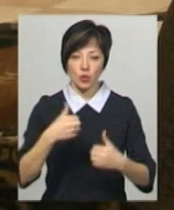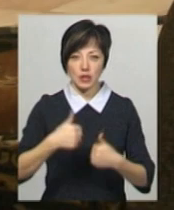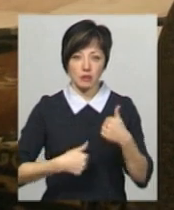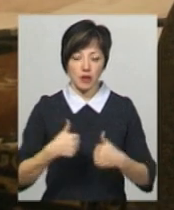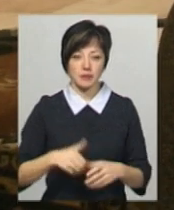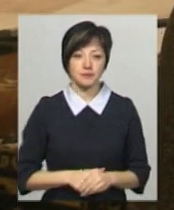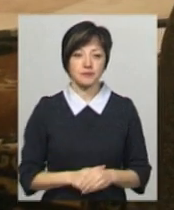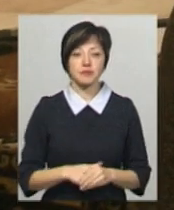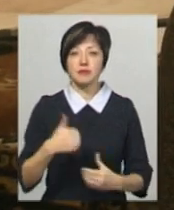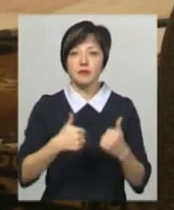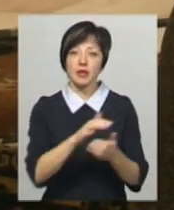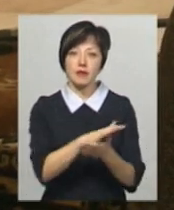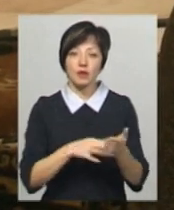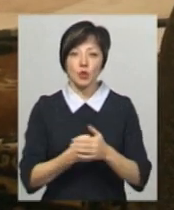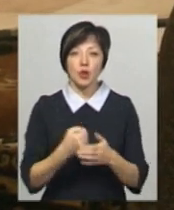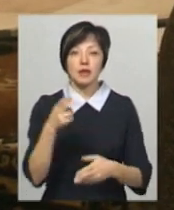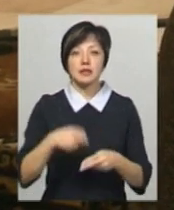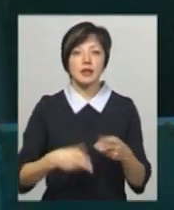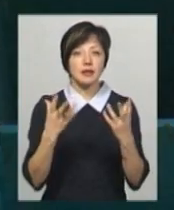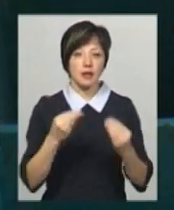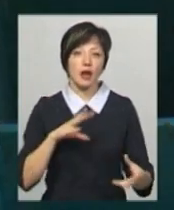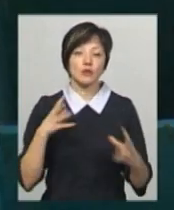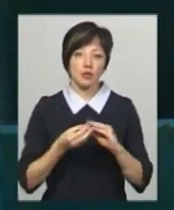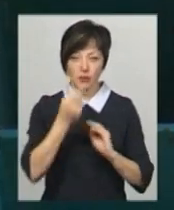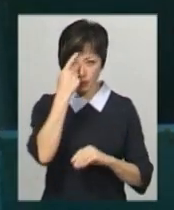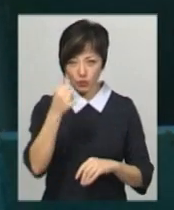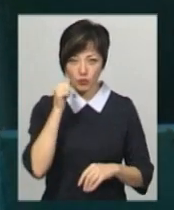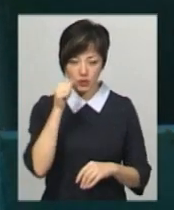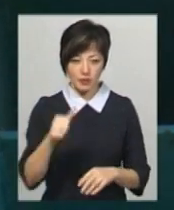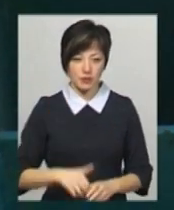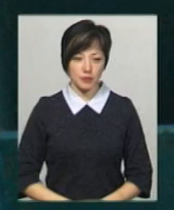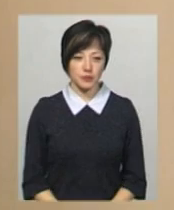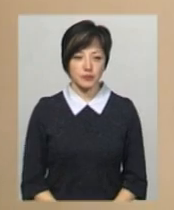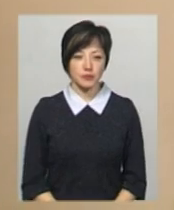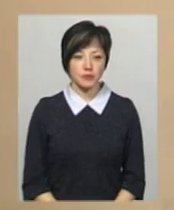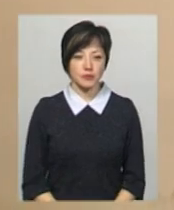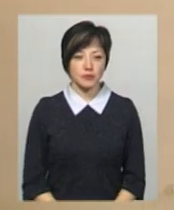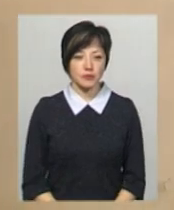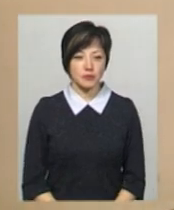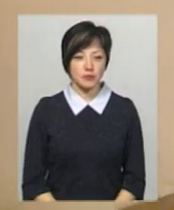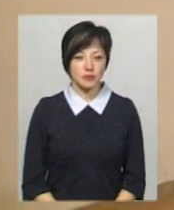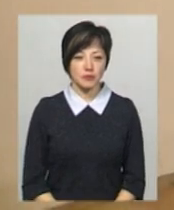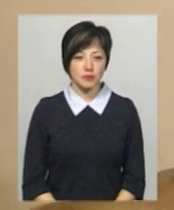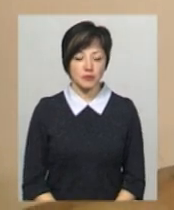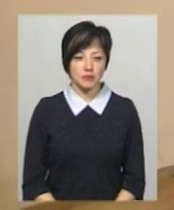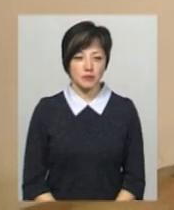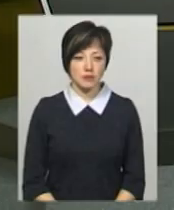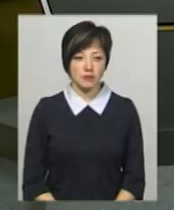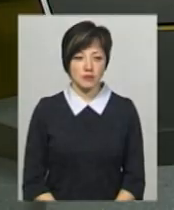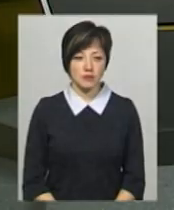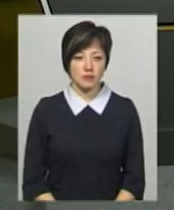змаганнях. Змагання триватимуть до кінця дня, тож результати ми повідомимо завтра. Світлана Поробок, Віктор Кривий, новини Поділля Центр.